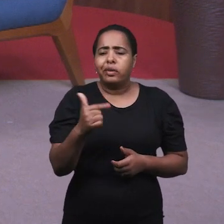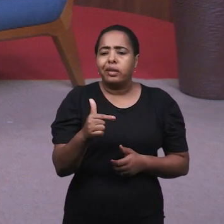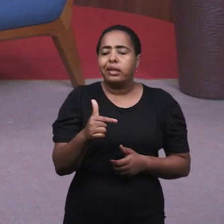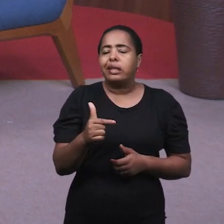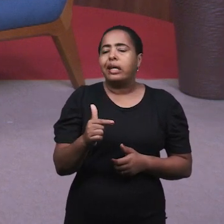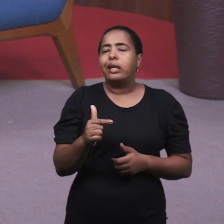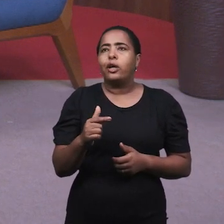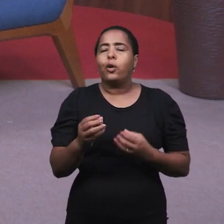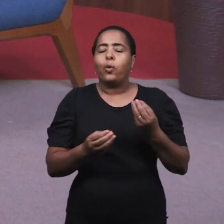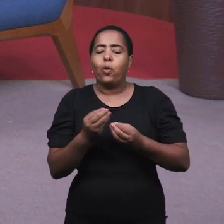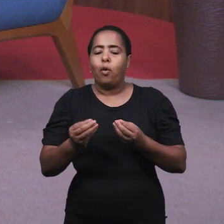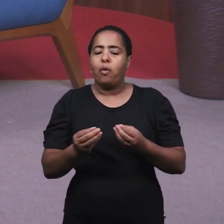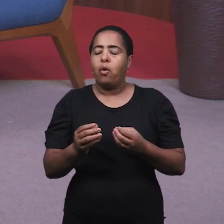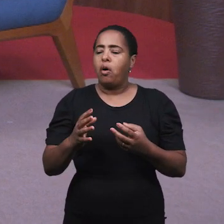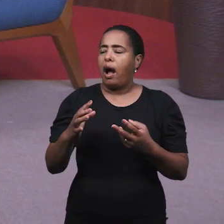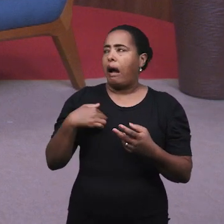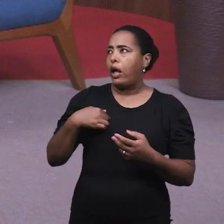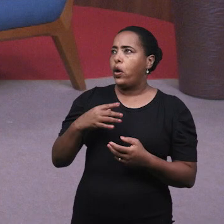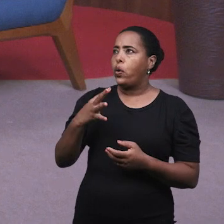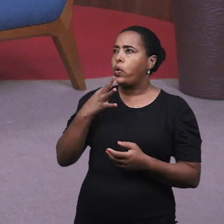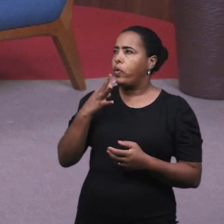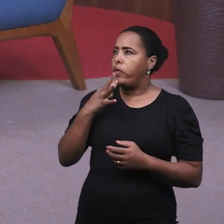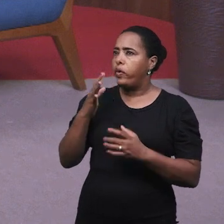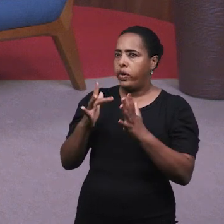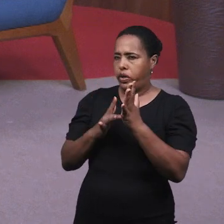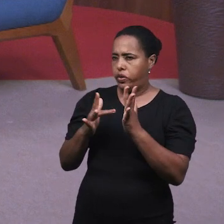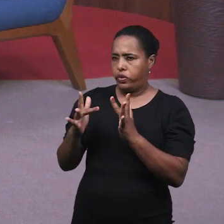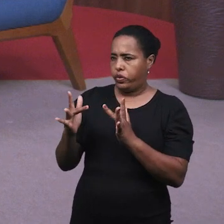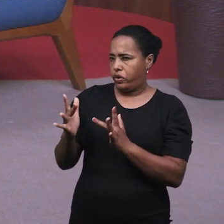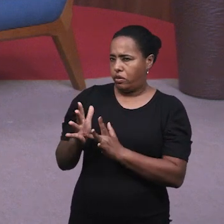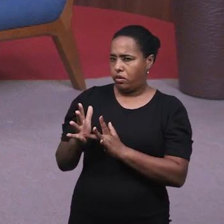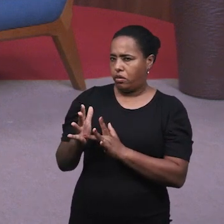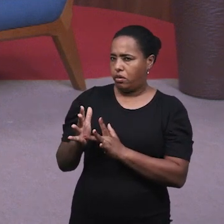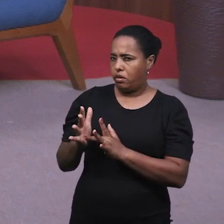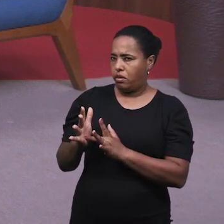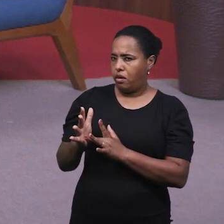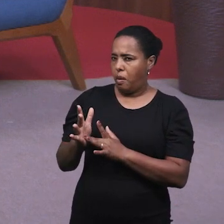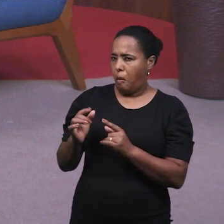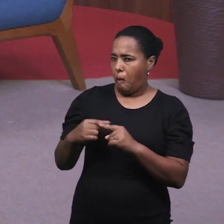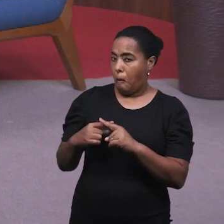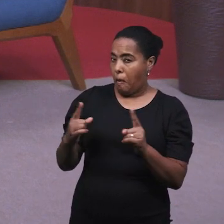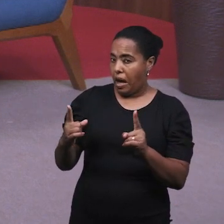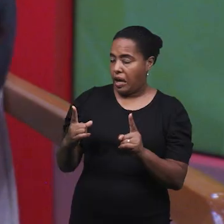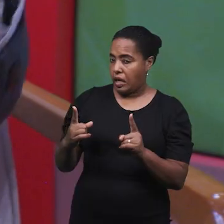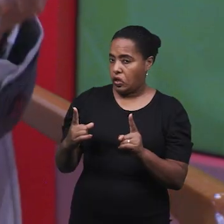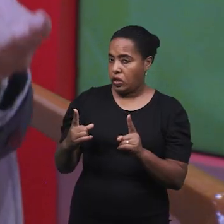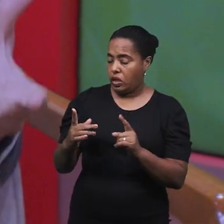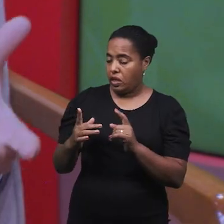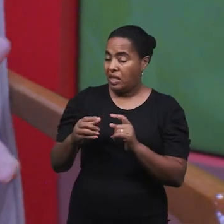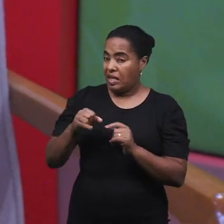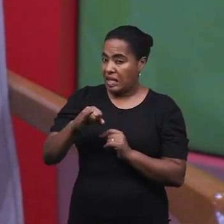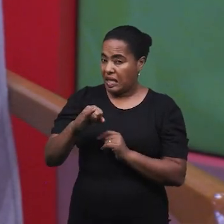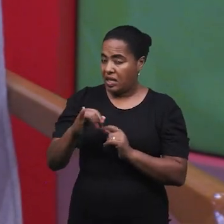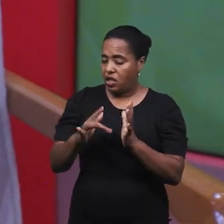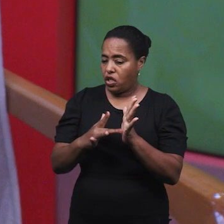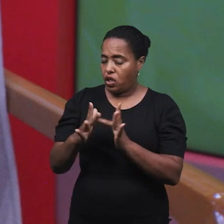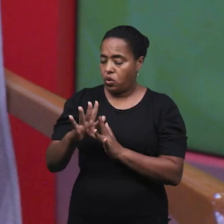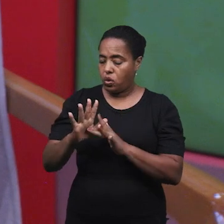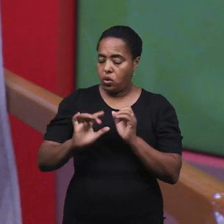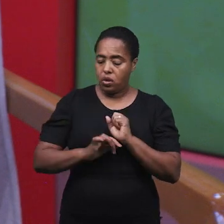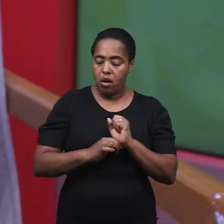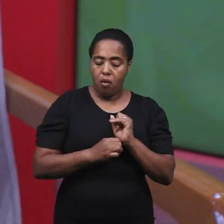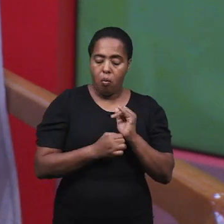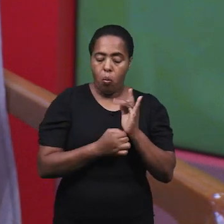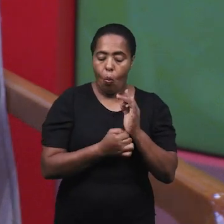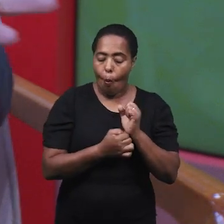de quelqu'un de connaître Jésus si lui, Jésus, il ne se révèle pas.